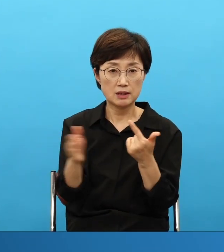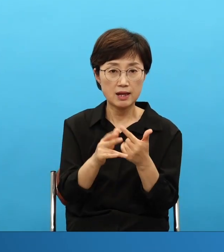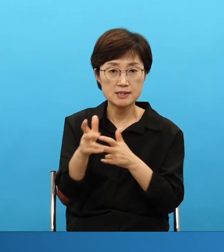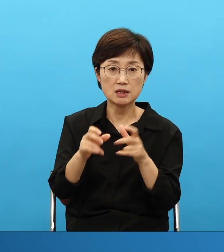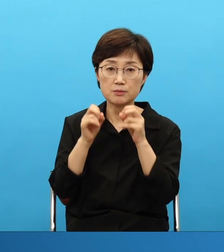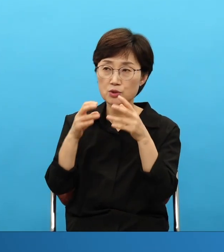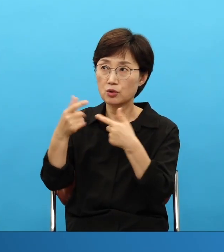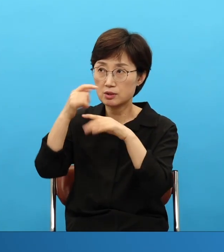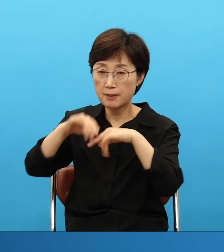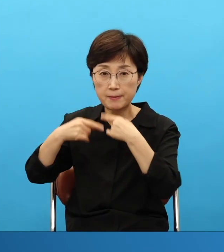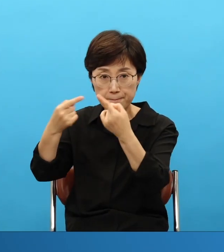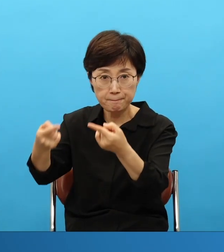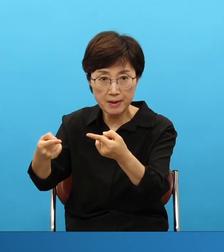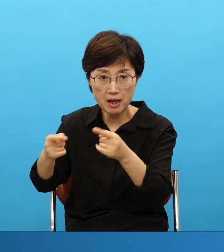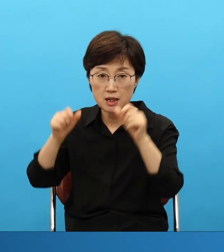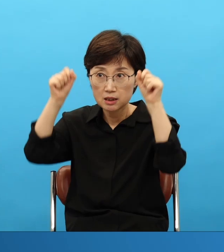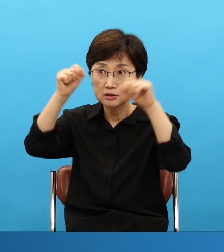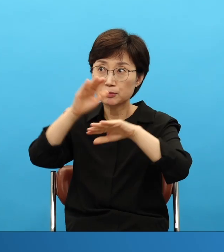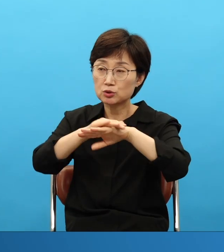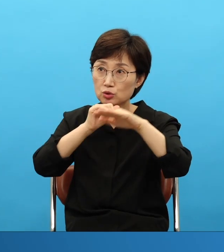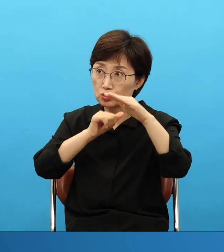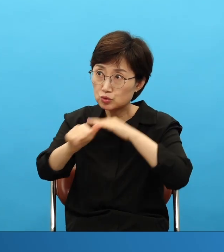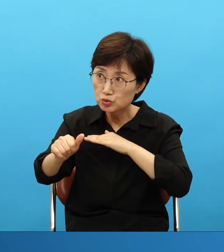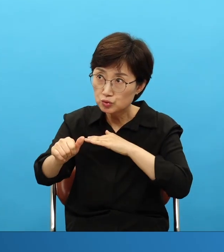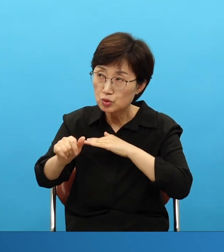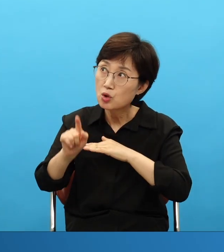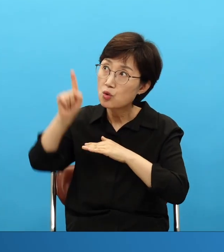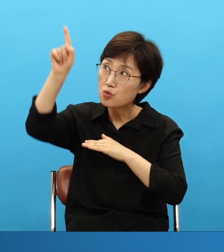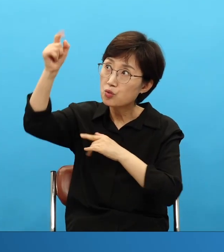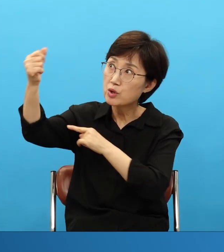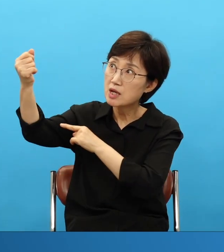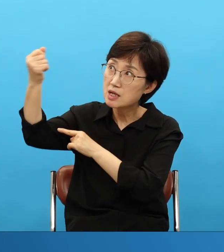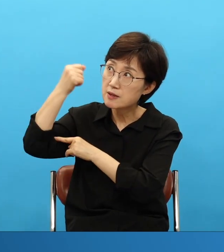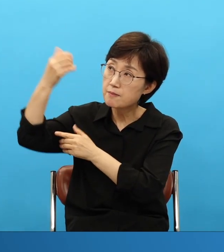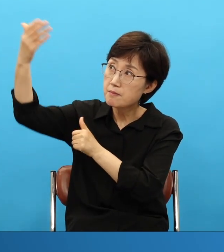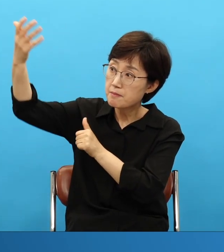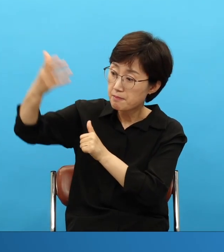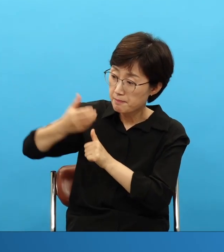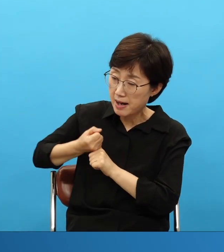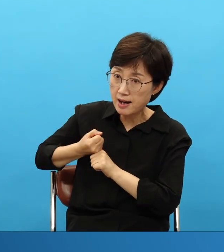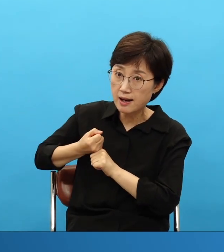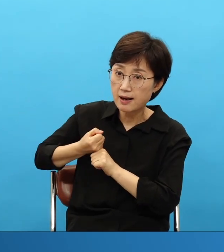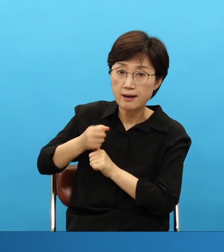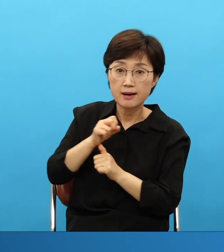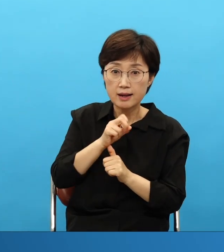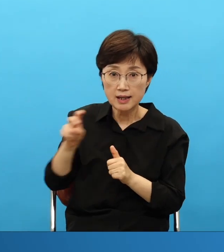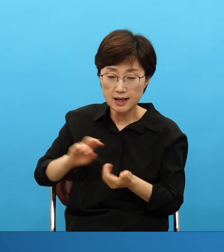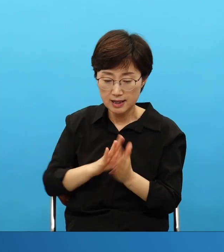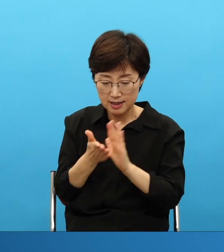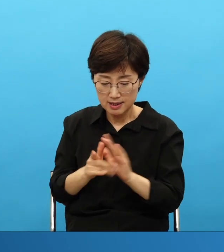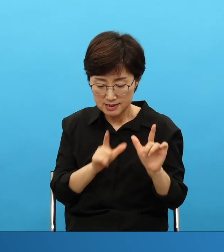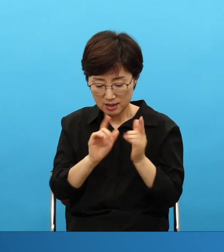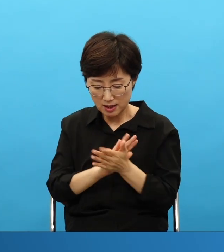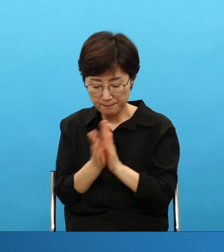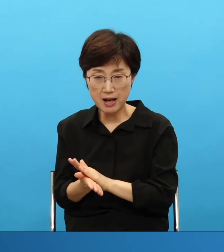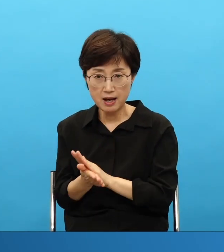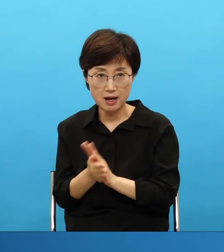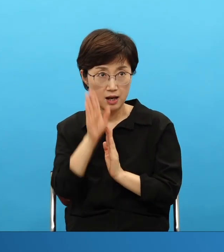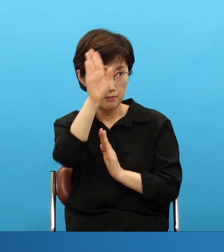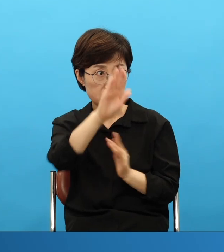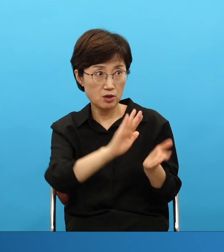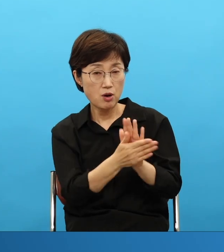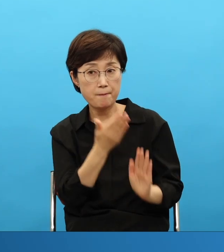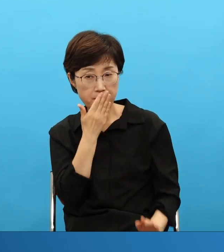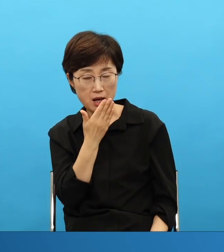선교 예배에서 스포츠 선수는 위에서 내리는 다른 힘으로 살아갈 때 삶이 바뀌고 미래가 움직인다는